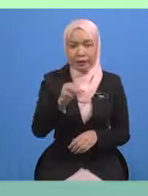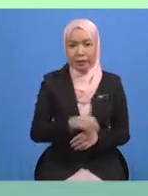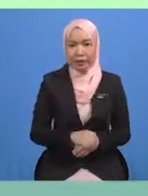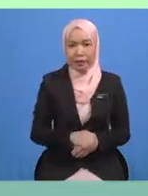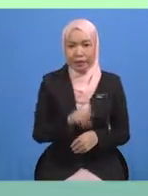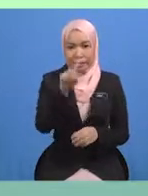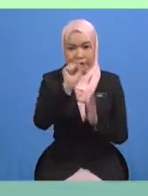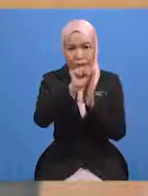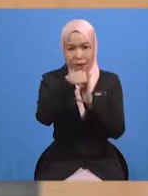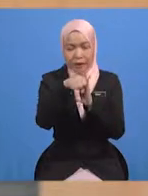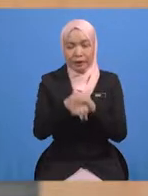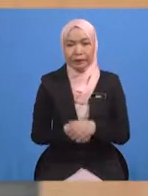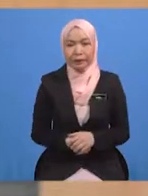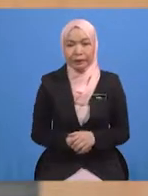saat.